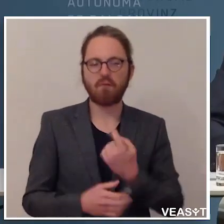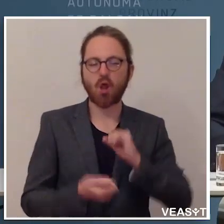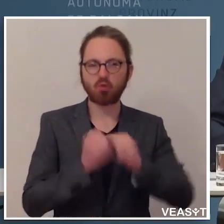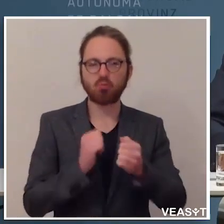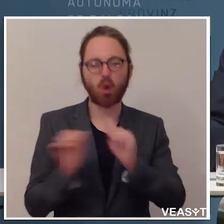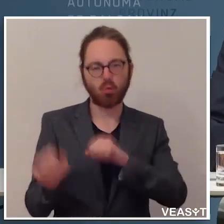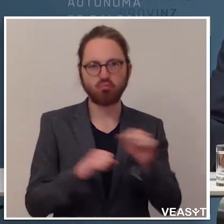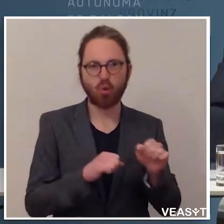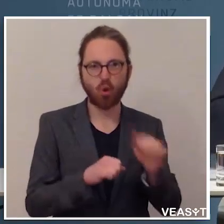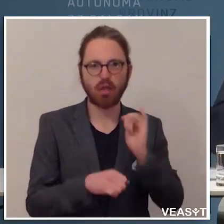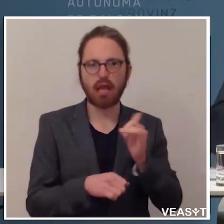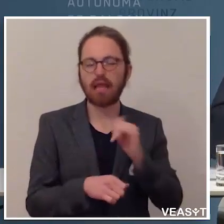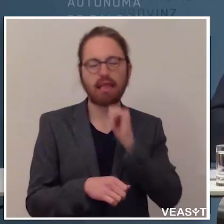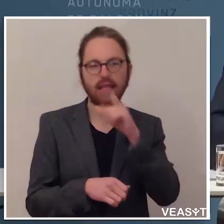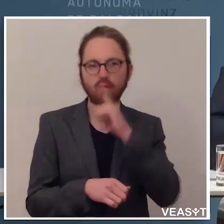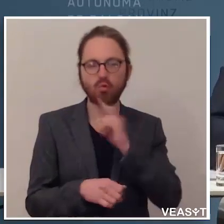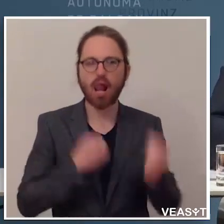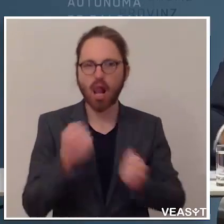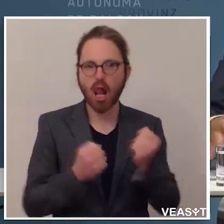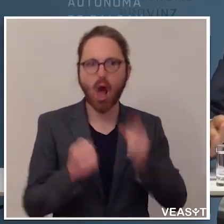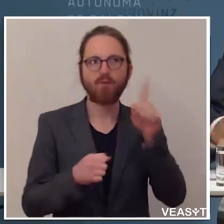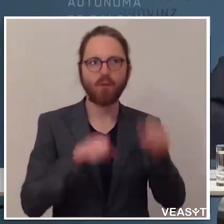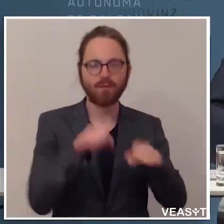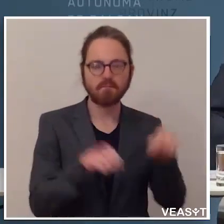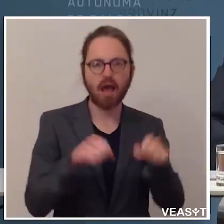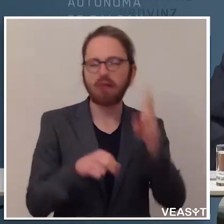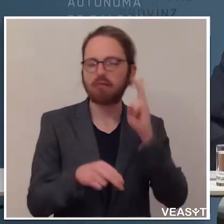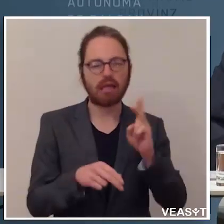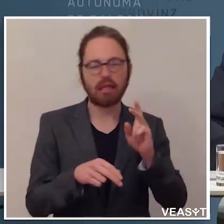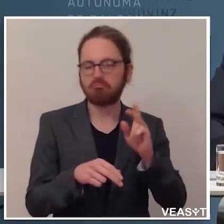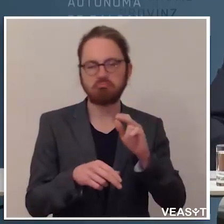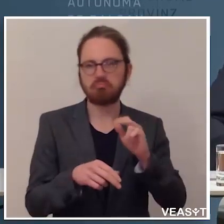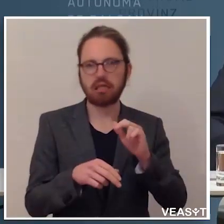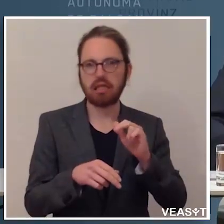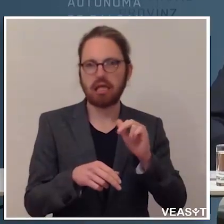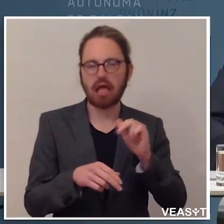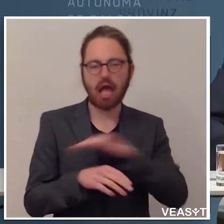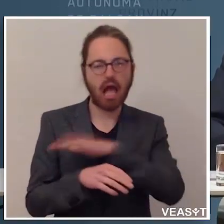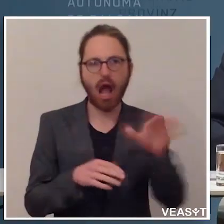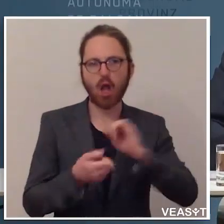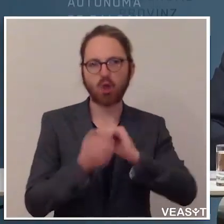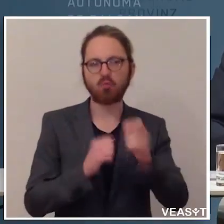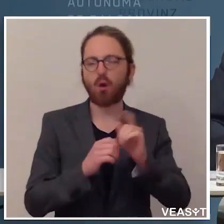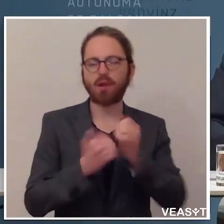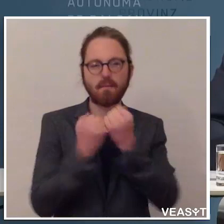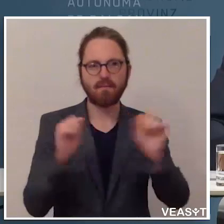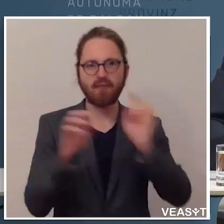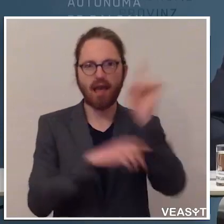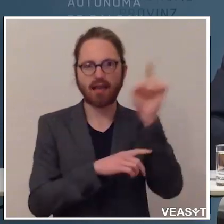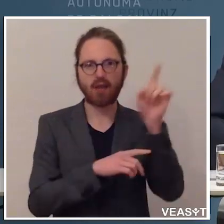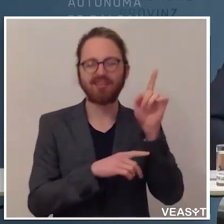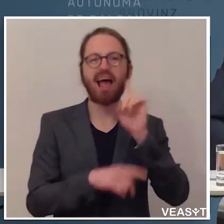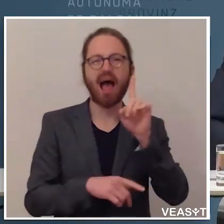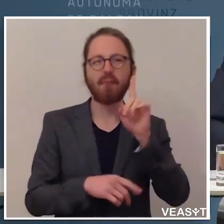Gesetzes. Also nicht nur Joggen und Radfahren, sondern jede Form des individuellen Sports im Freien. Allerdings sportliche